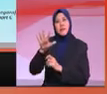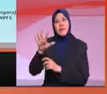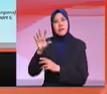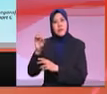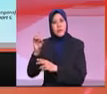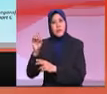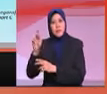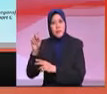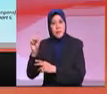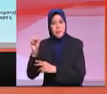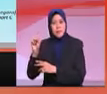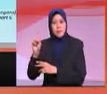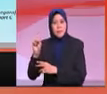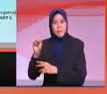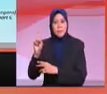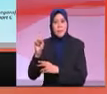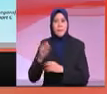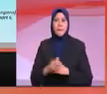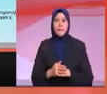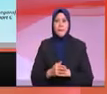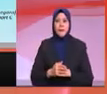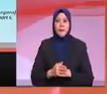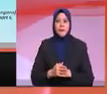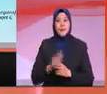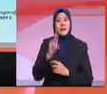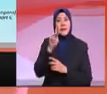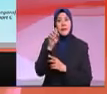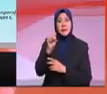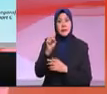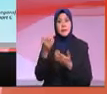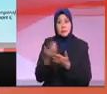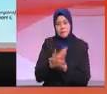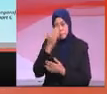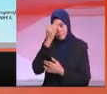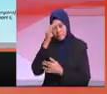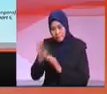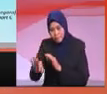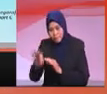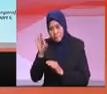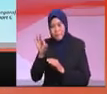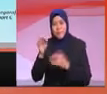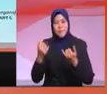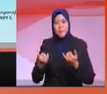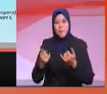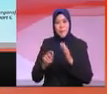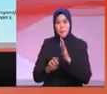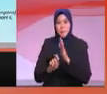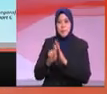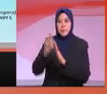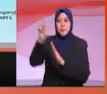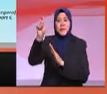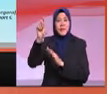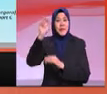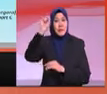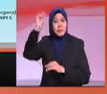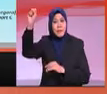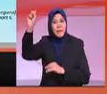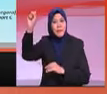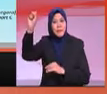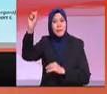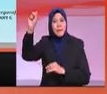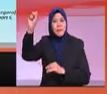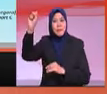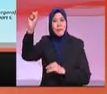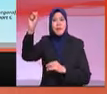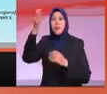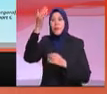lebih kes di negeri Sabah. Jadi dan juga kes-kes yang kita kena pasti apabila ada lonjakan kes di negeri Sabah,